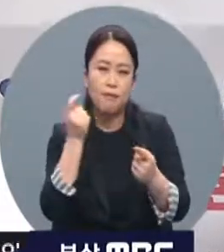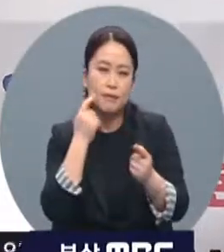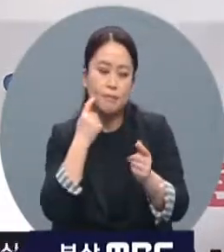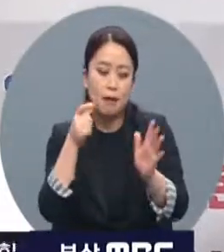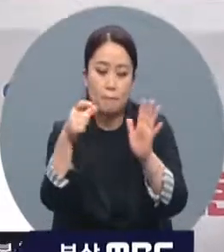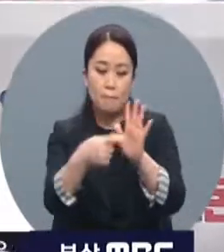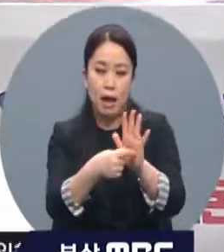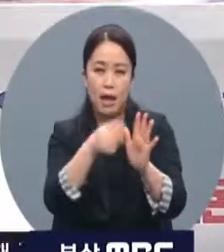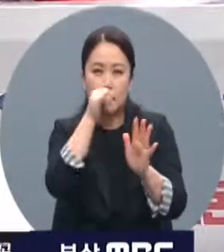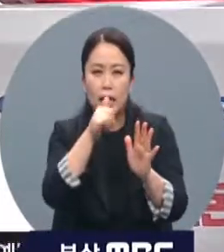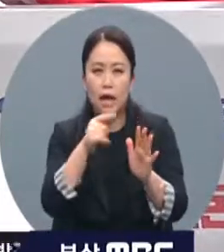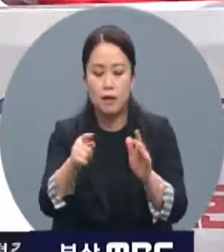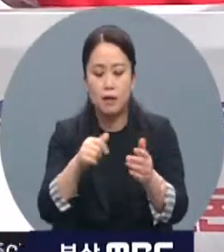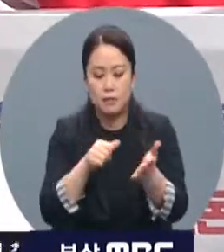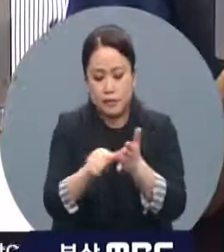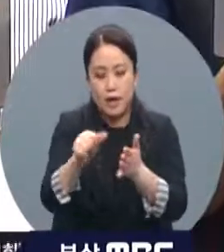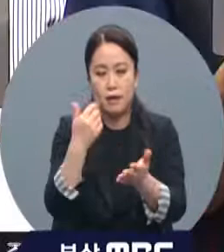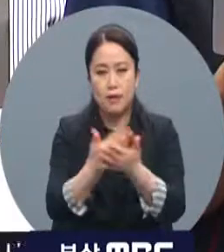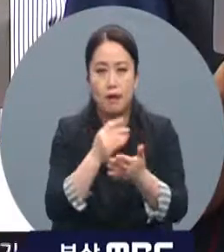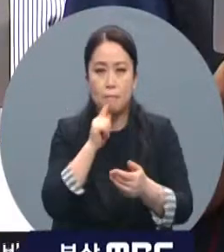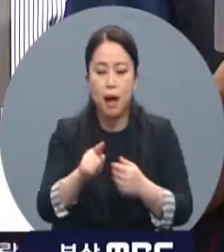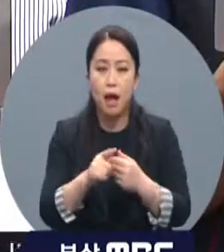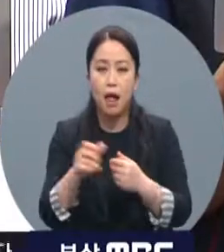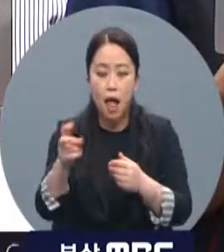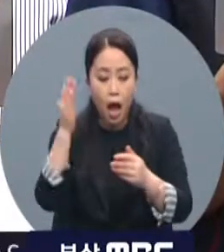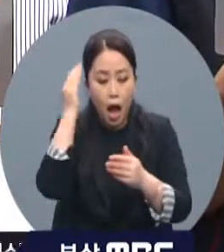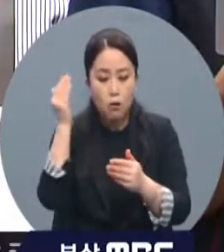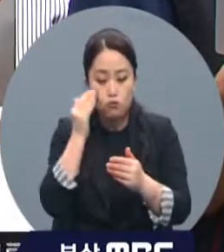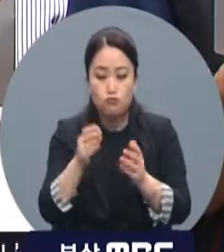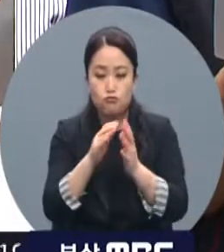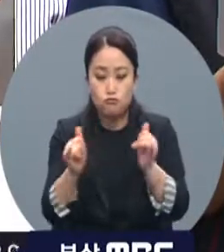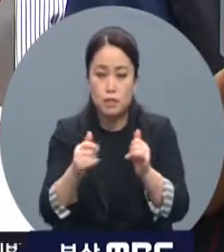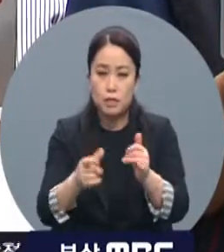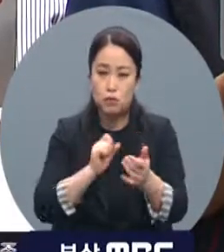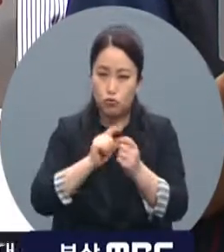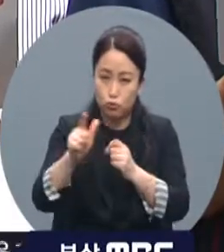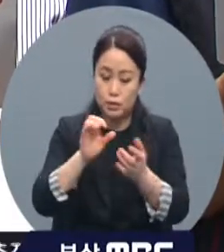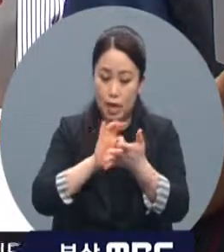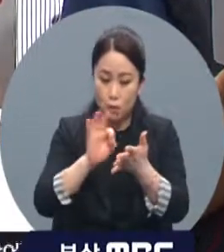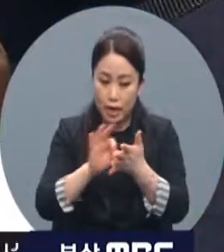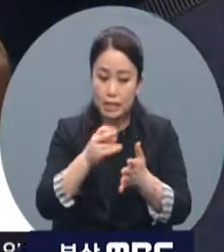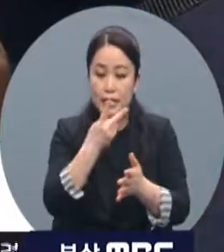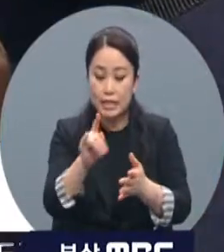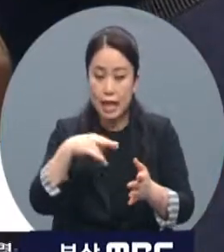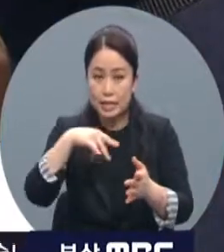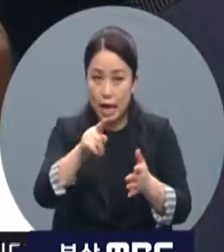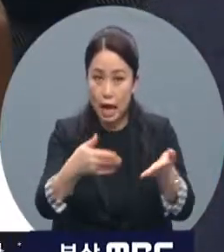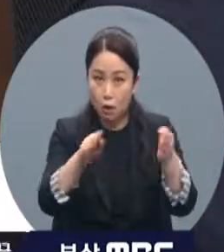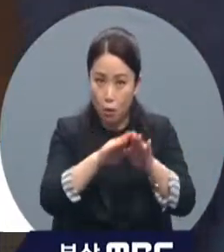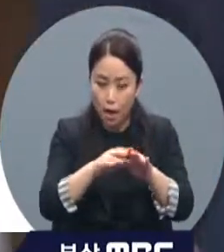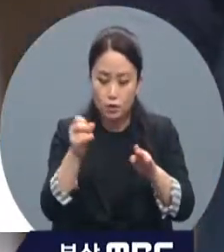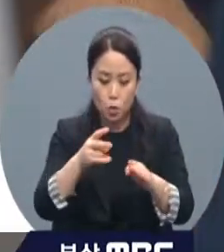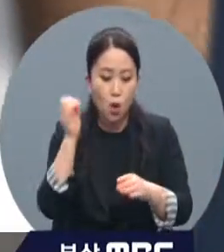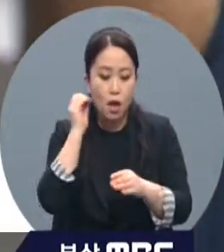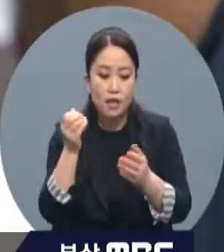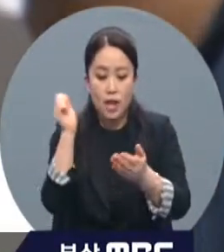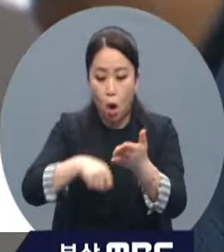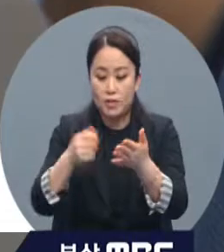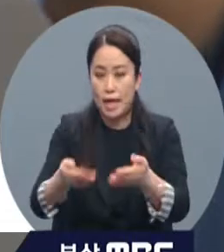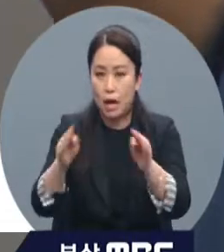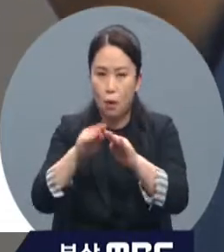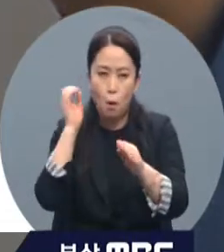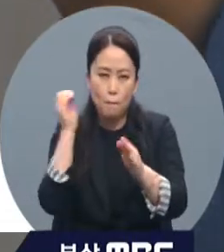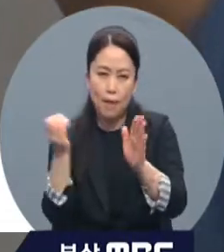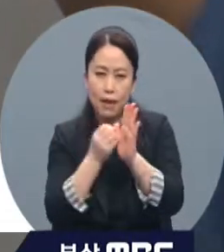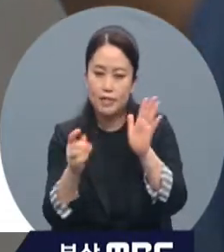요구했습니다. 이들은 한국 국민들이 주로 사용하는 일본 대사관과 영사관 홈페이지에 우리말로 이같이 게재한 것은